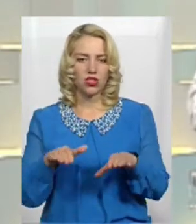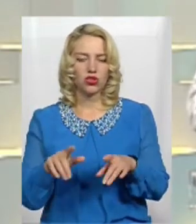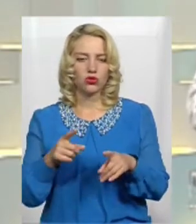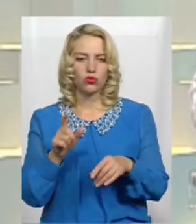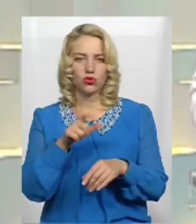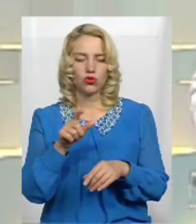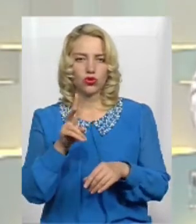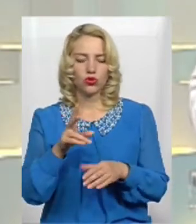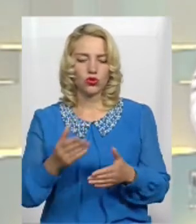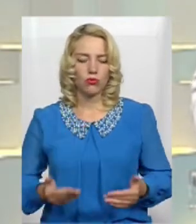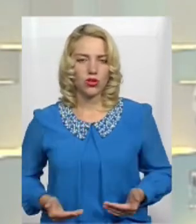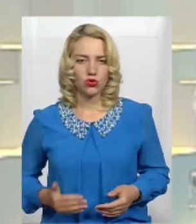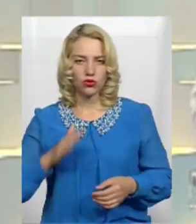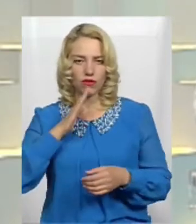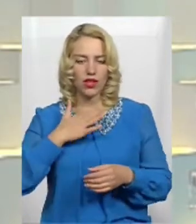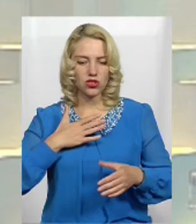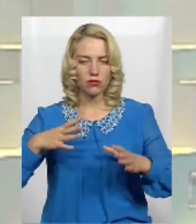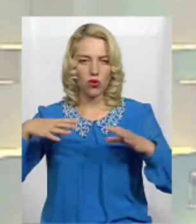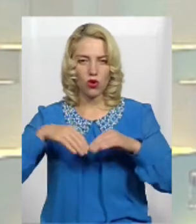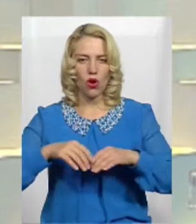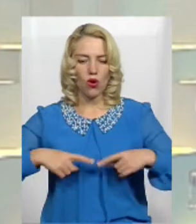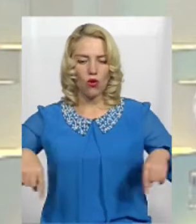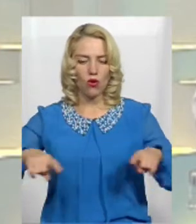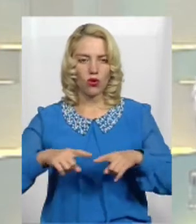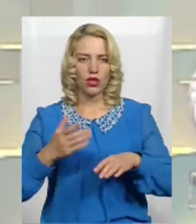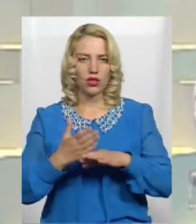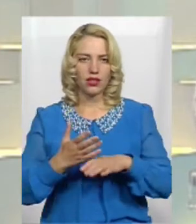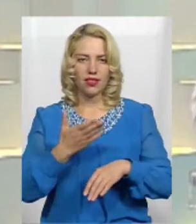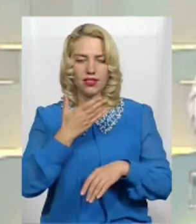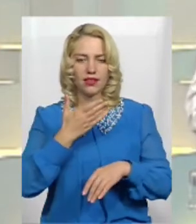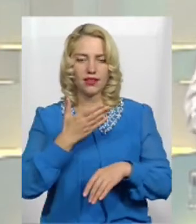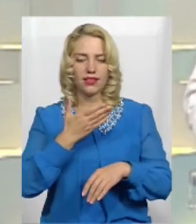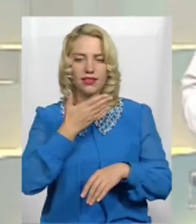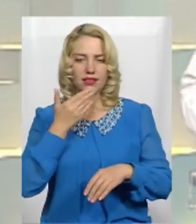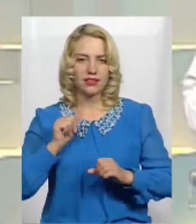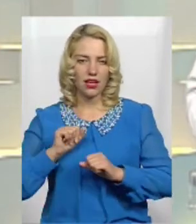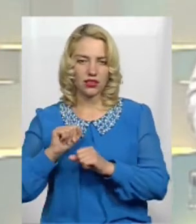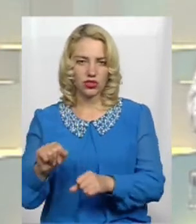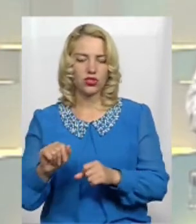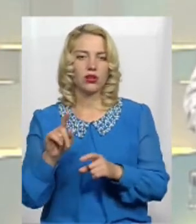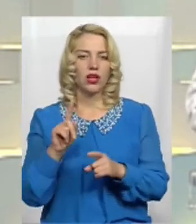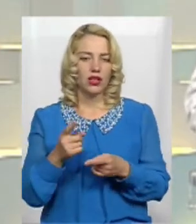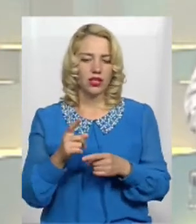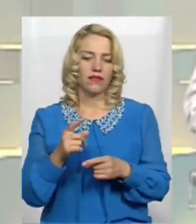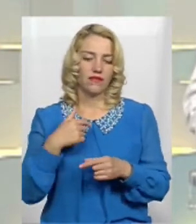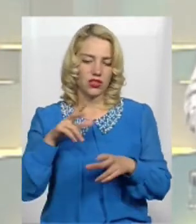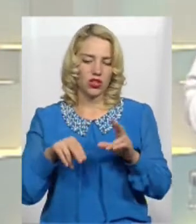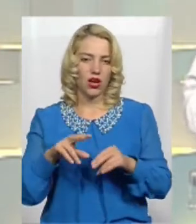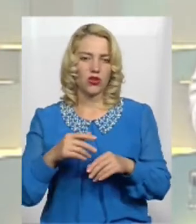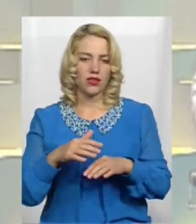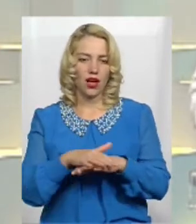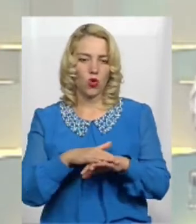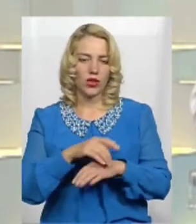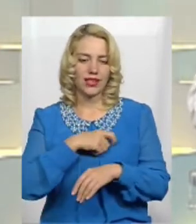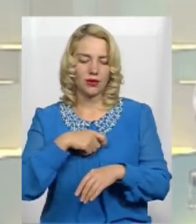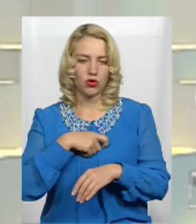люди, які мешкають в межах нашого округу, є занадто сильно незахищеними. І я вважаю, що народний депутат України,